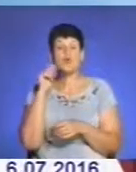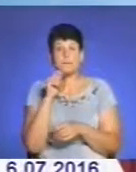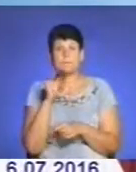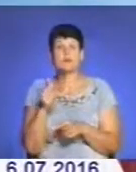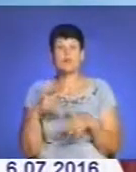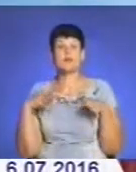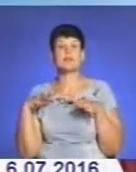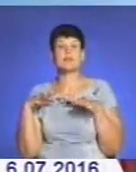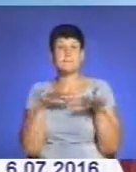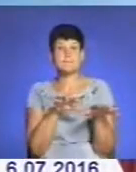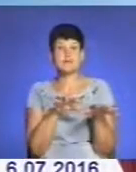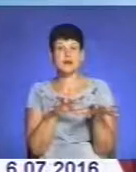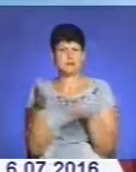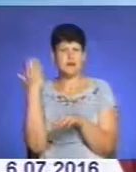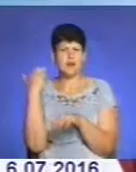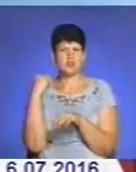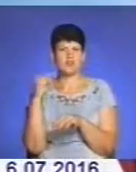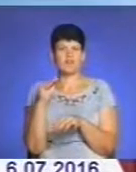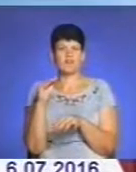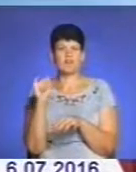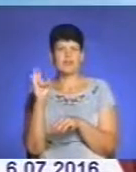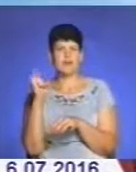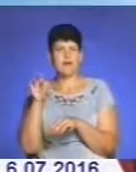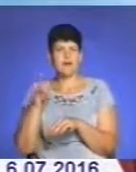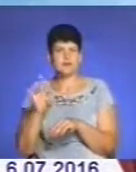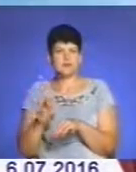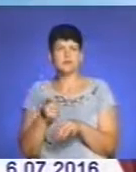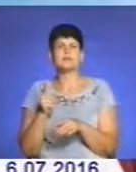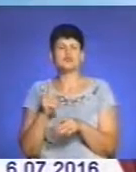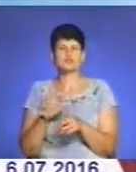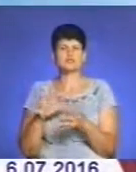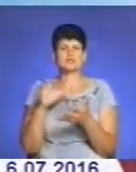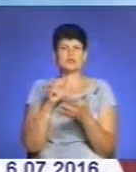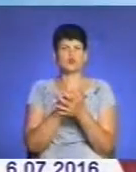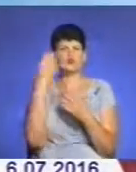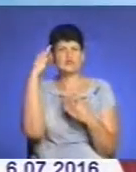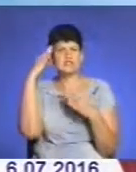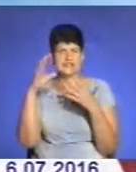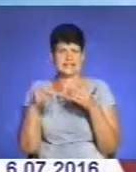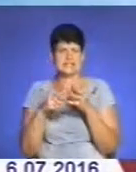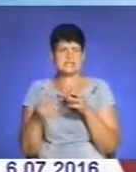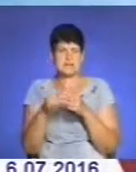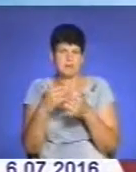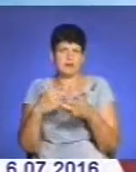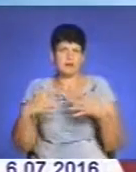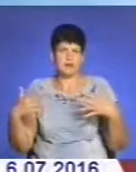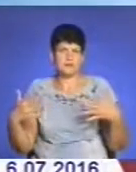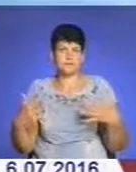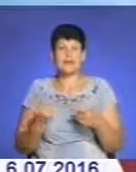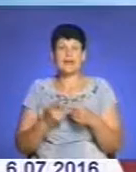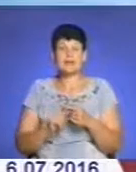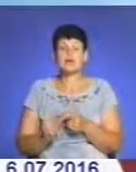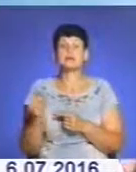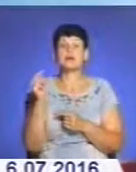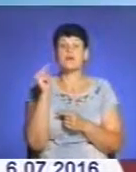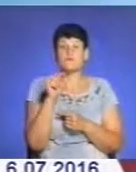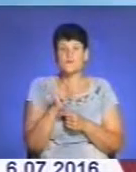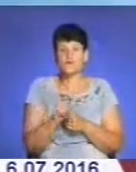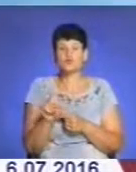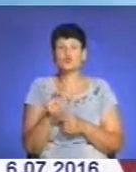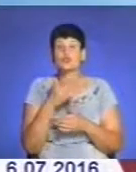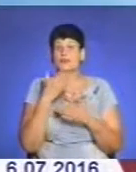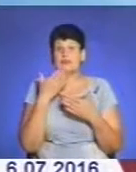нападали там раньше на Финляндию, почему они захватывали чужие земли и так далее. Это как раз из-за того, что нет